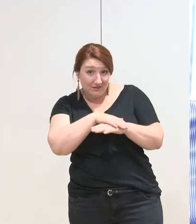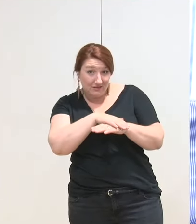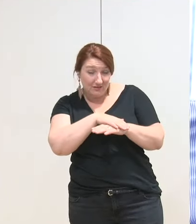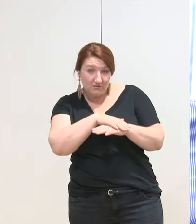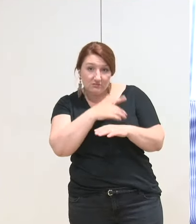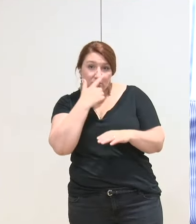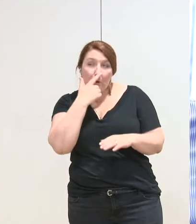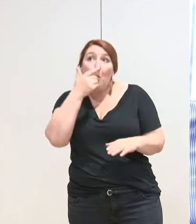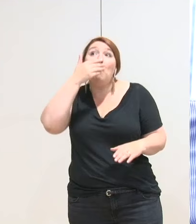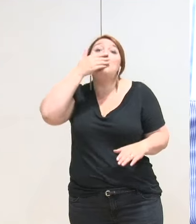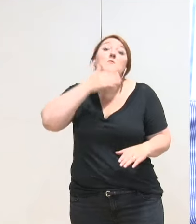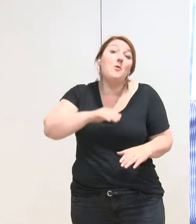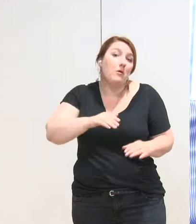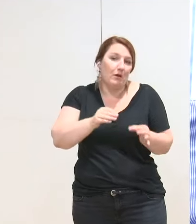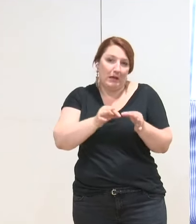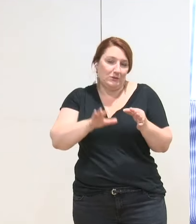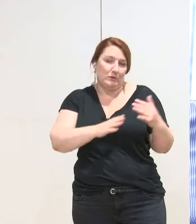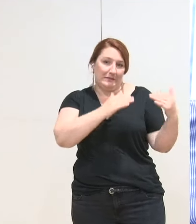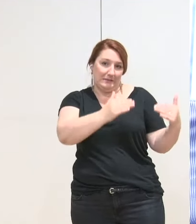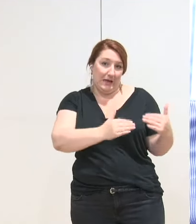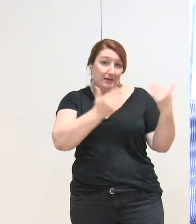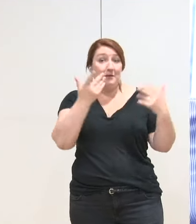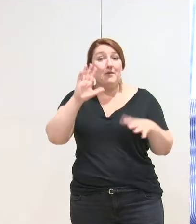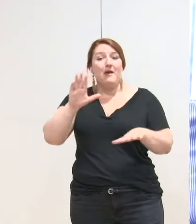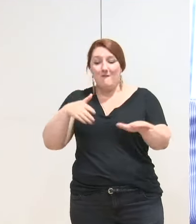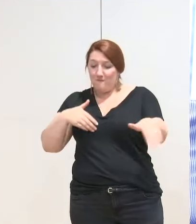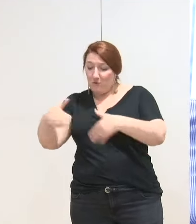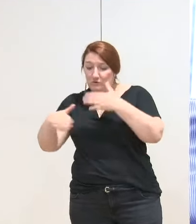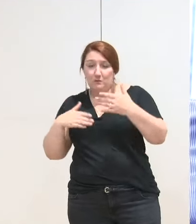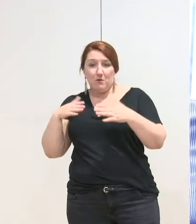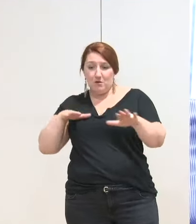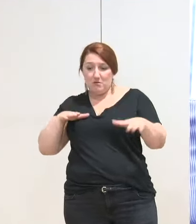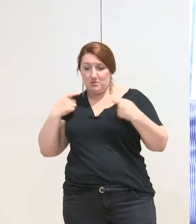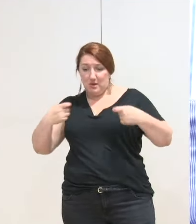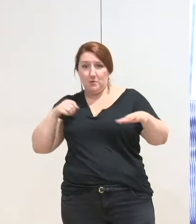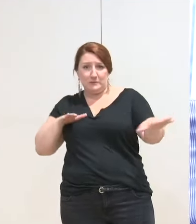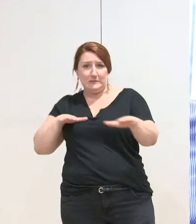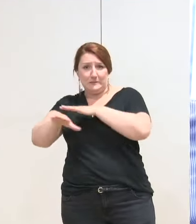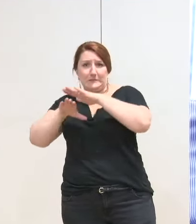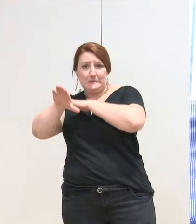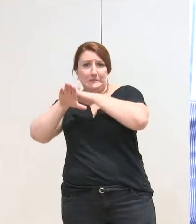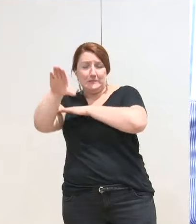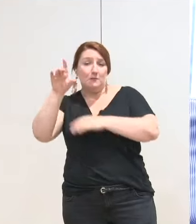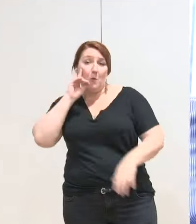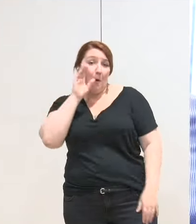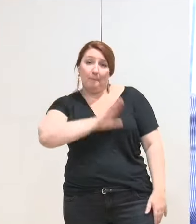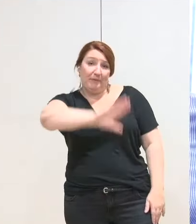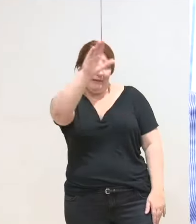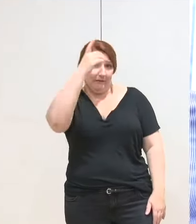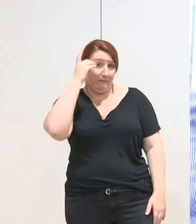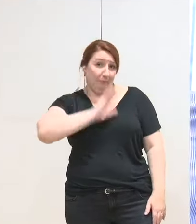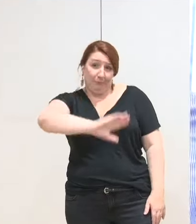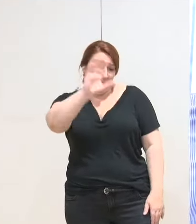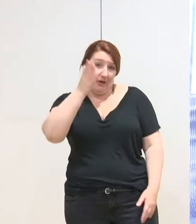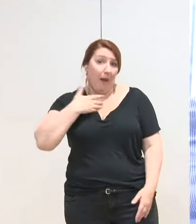de fonctionnement augmenteront parce que vous ne savez pas faire autrement les impôts sont au maximum